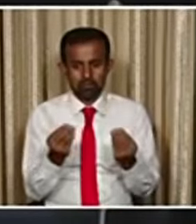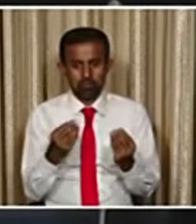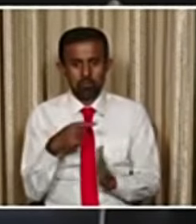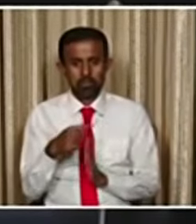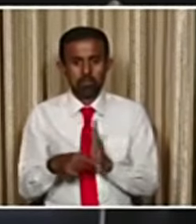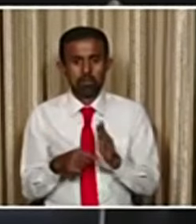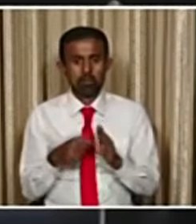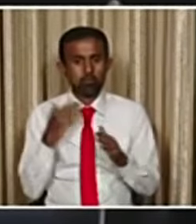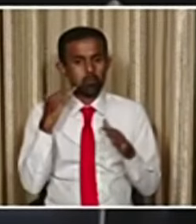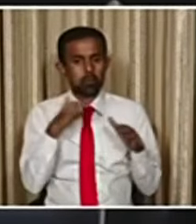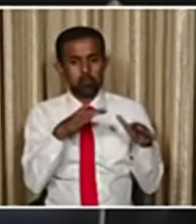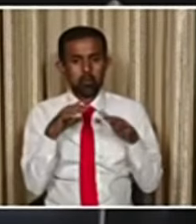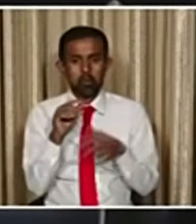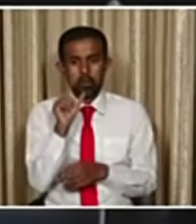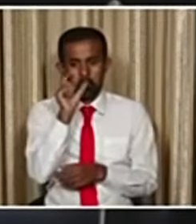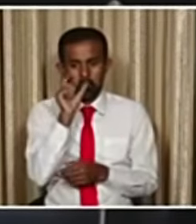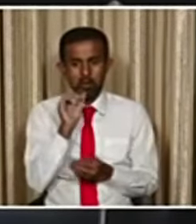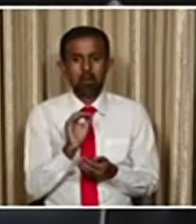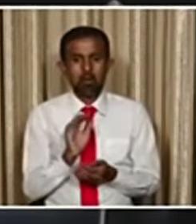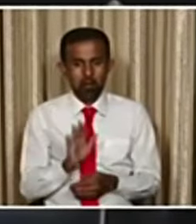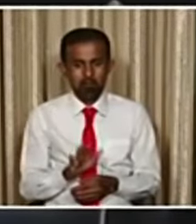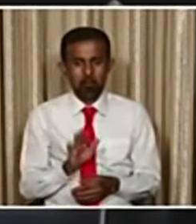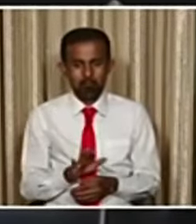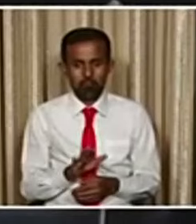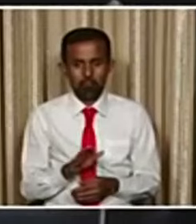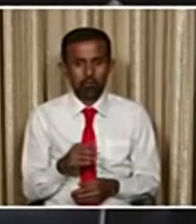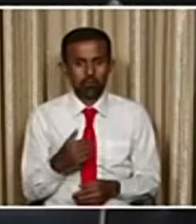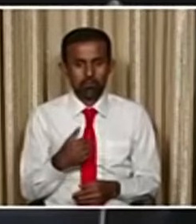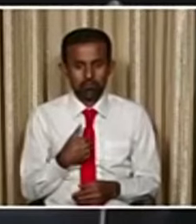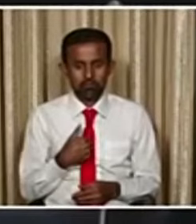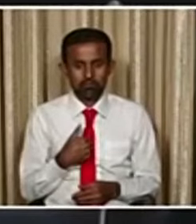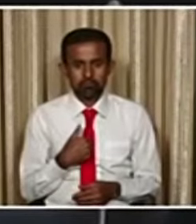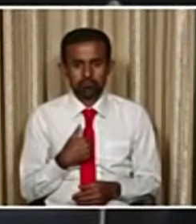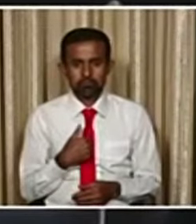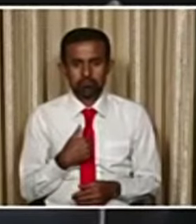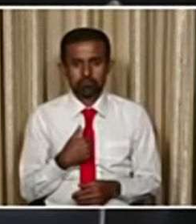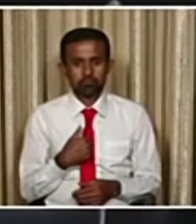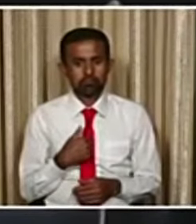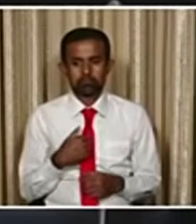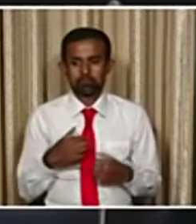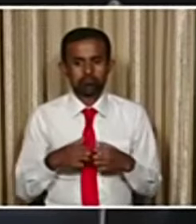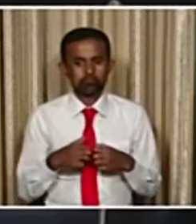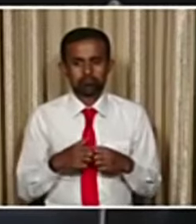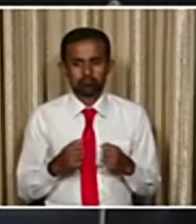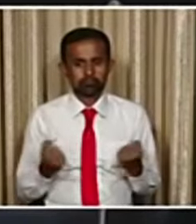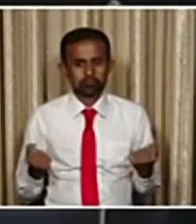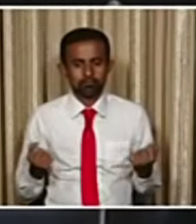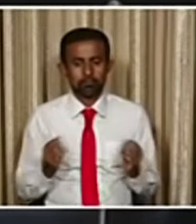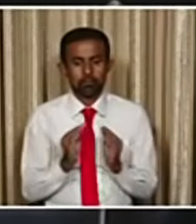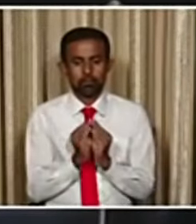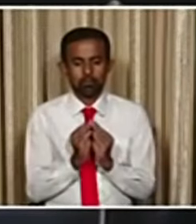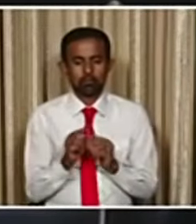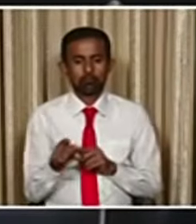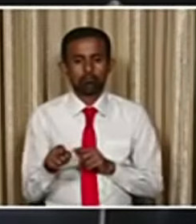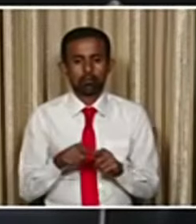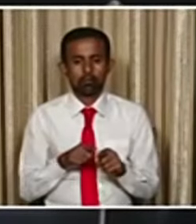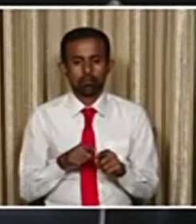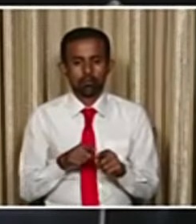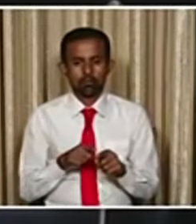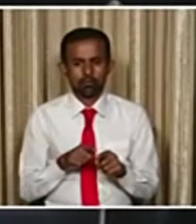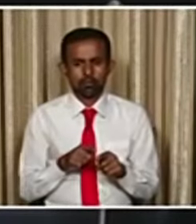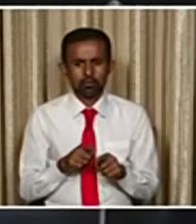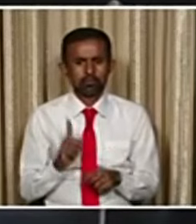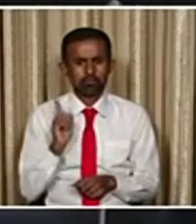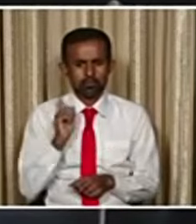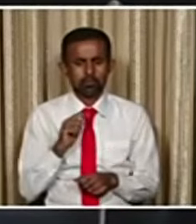මේ රටේ ජනතාව බලාගෙන ඉන්නවායි කියන එක පිළිබඳව මට නම් කිසිම අවිශ්වාසයක් නැහැ. පොදුජන පෙරමුණ හැටියට අපි